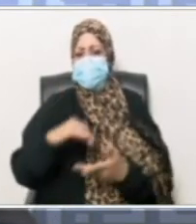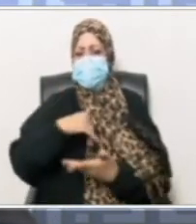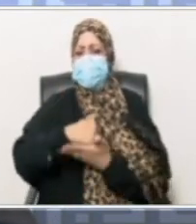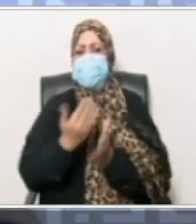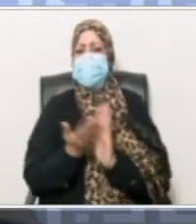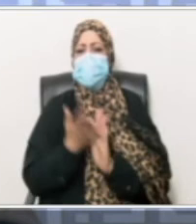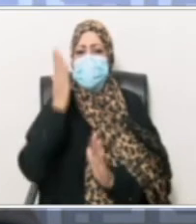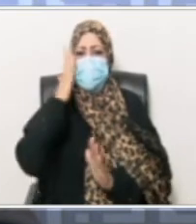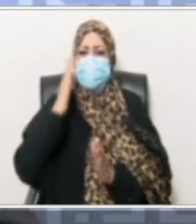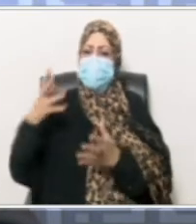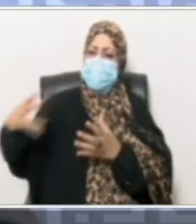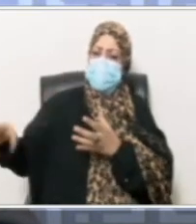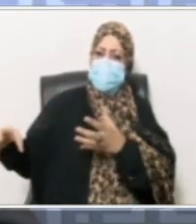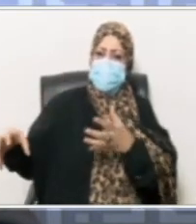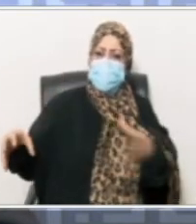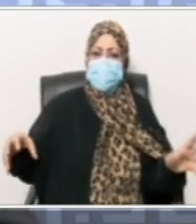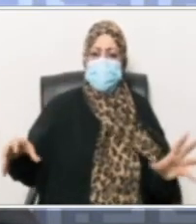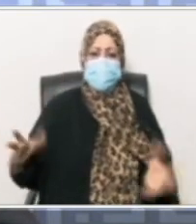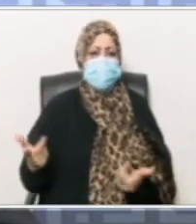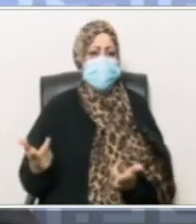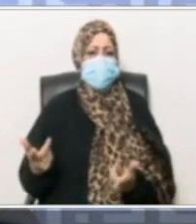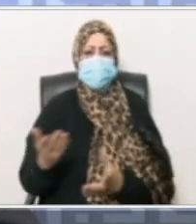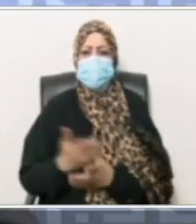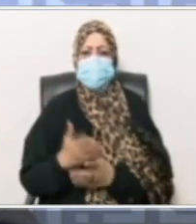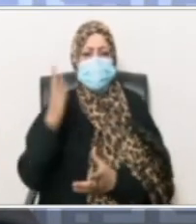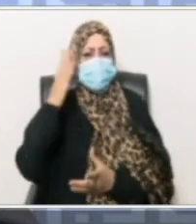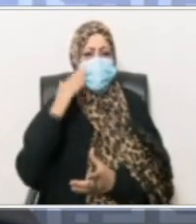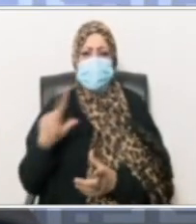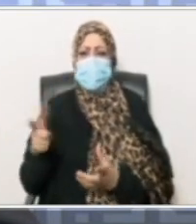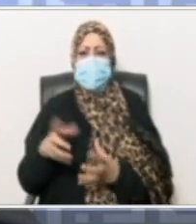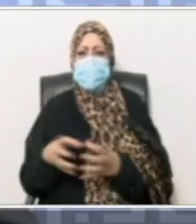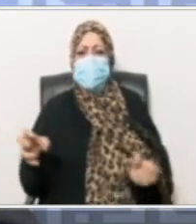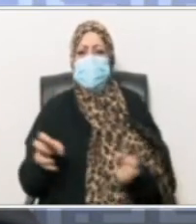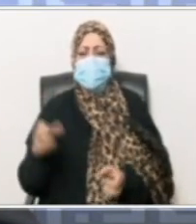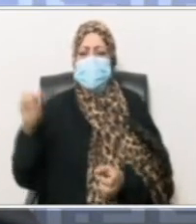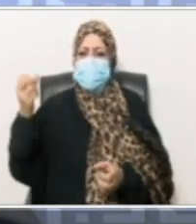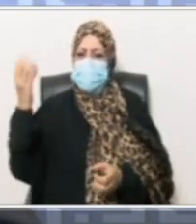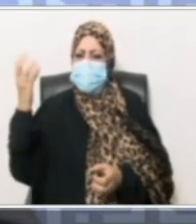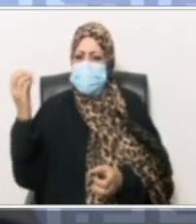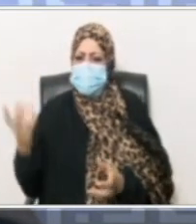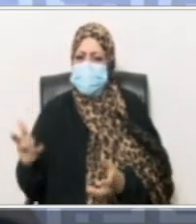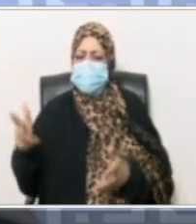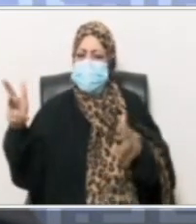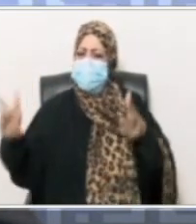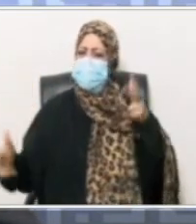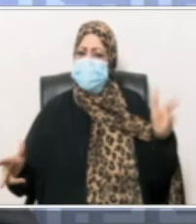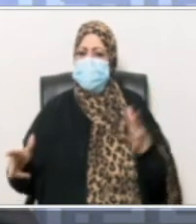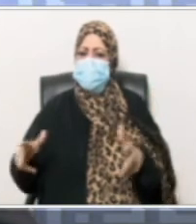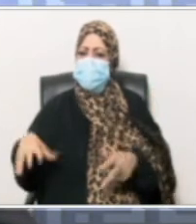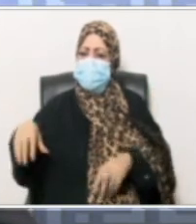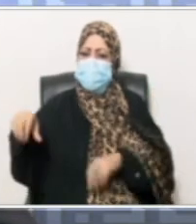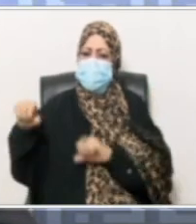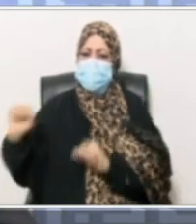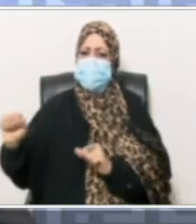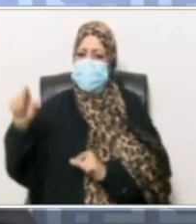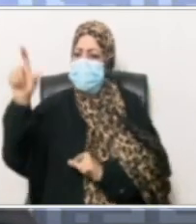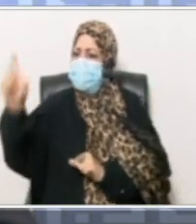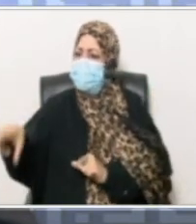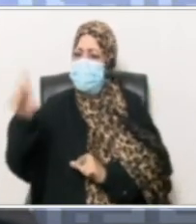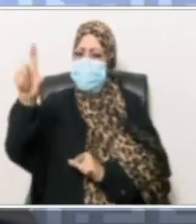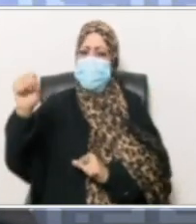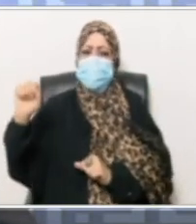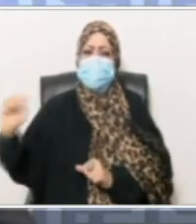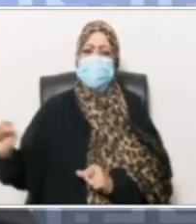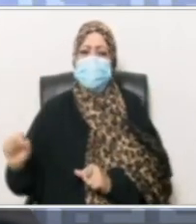لك بنغازي ولا المنطقة الشرقية ليست محصورة في فلان وعلان ولا في 5 شرادم ولا 10 شرادم،